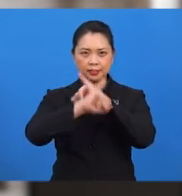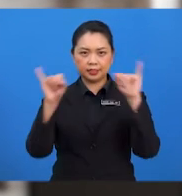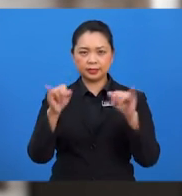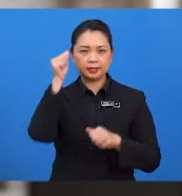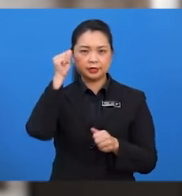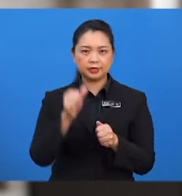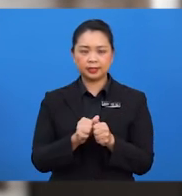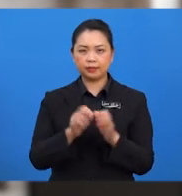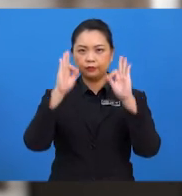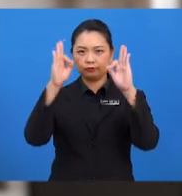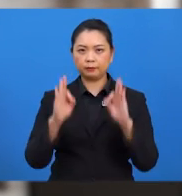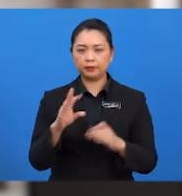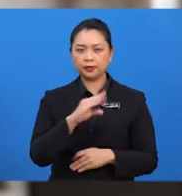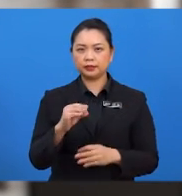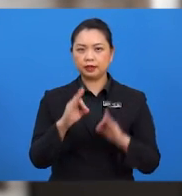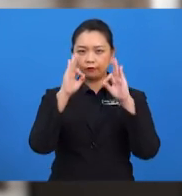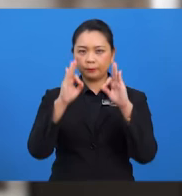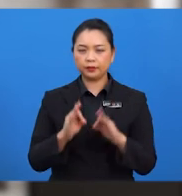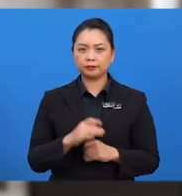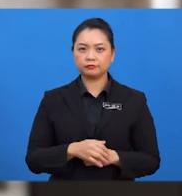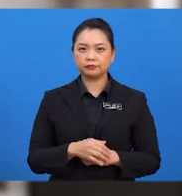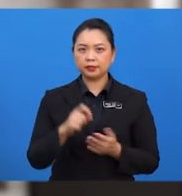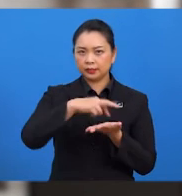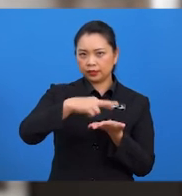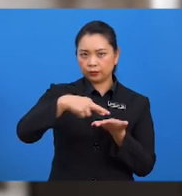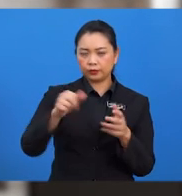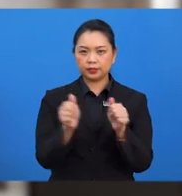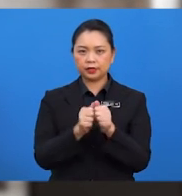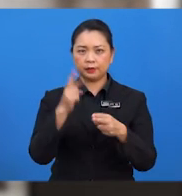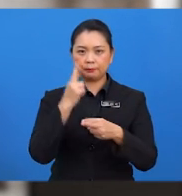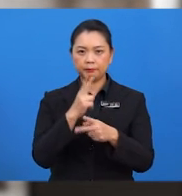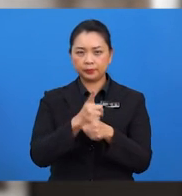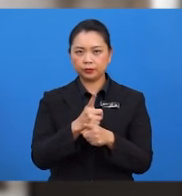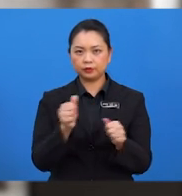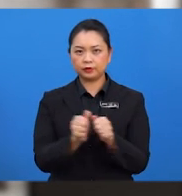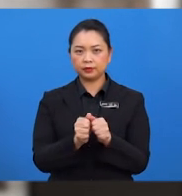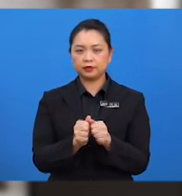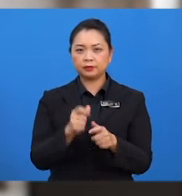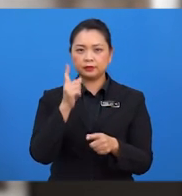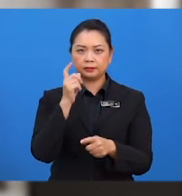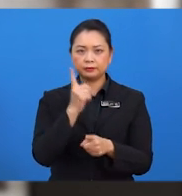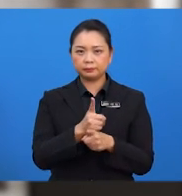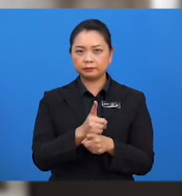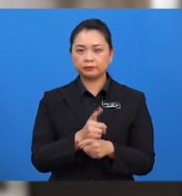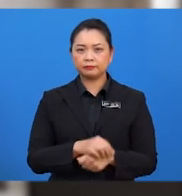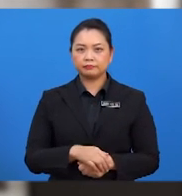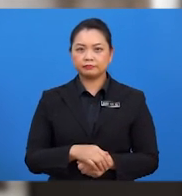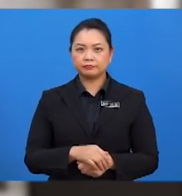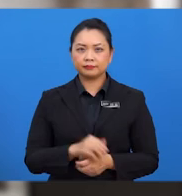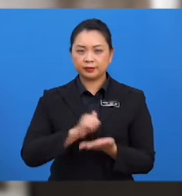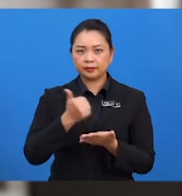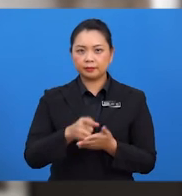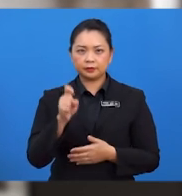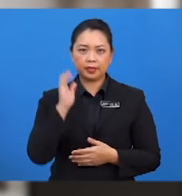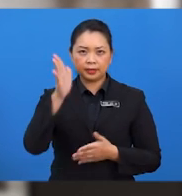jelas. Ingat format dan formulanya. Rekodkan dengan betul dan tepat. InsyaAllah, akaun pasti